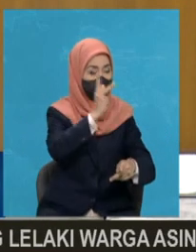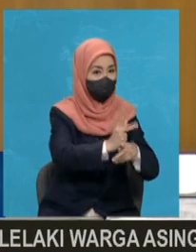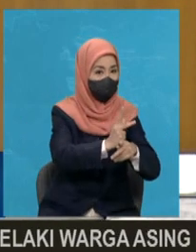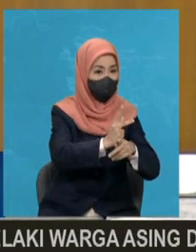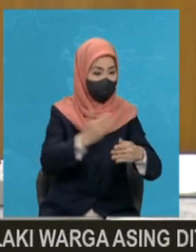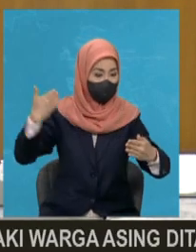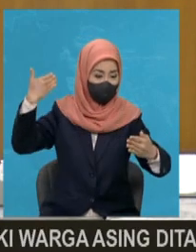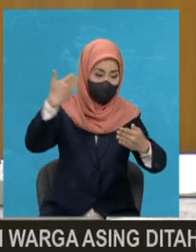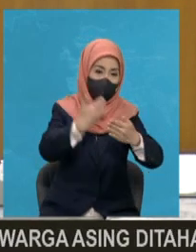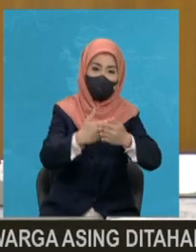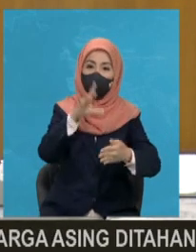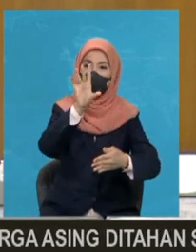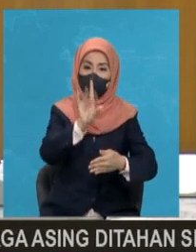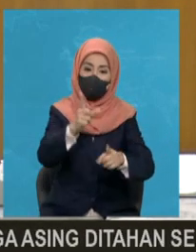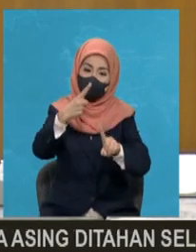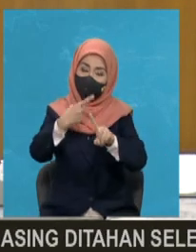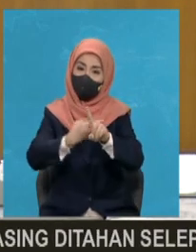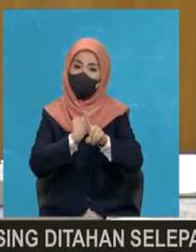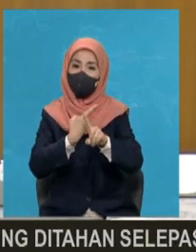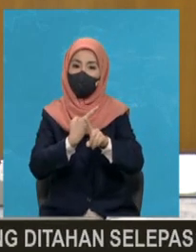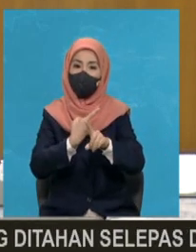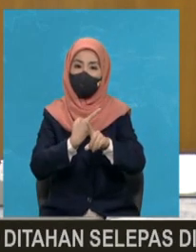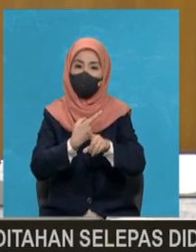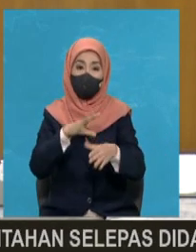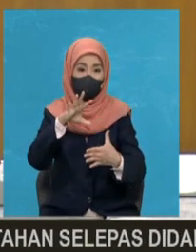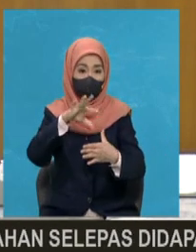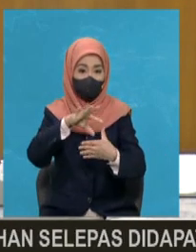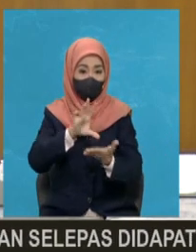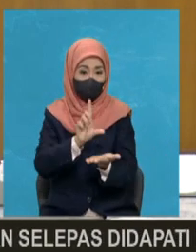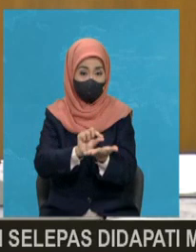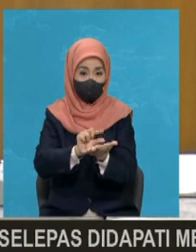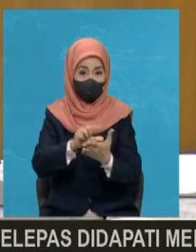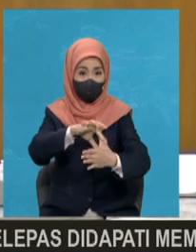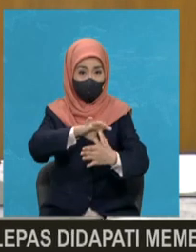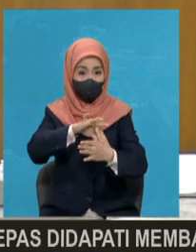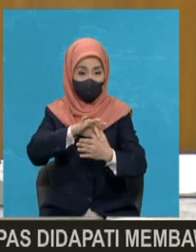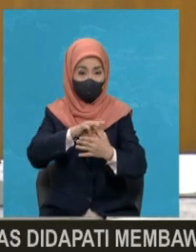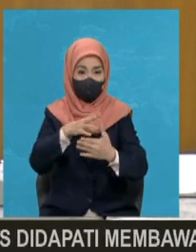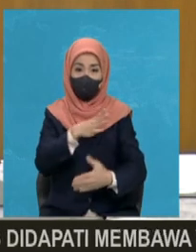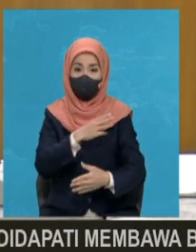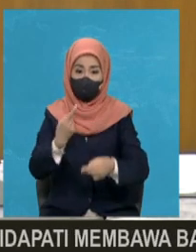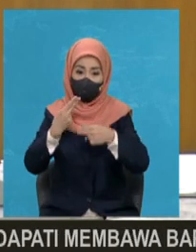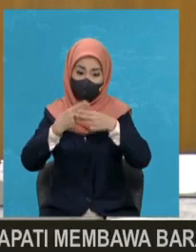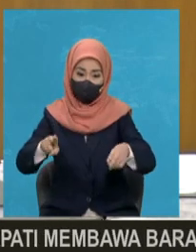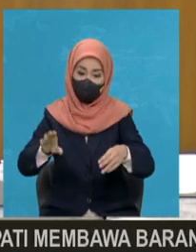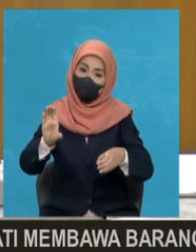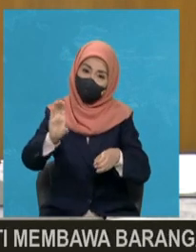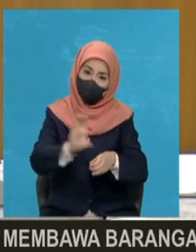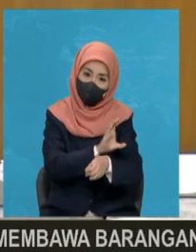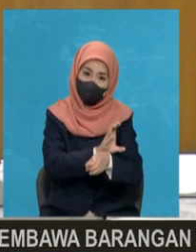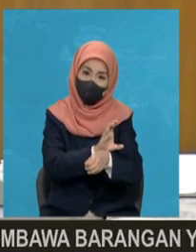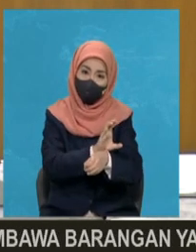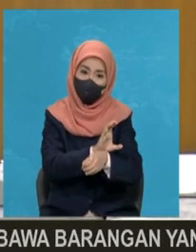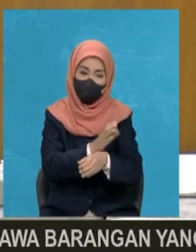sehingga delapan bulan bakalan ayam daging serta telur yang mencukupi